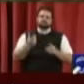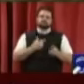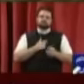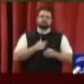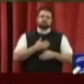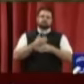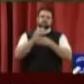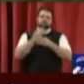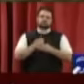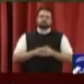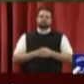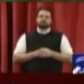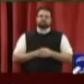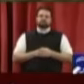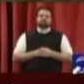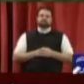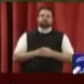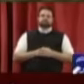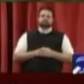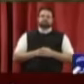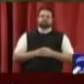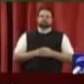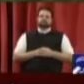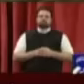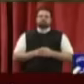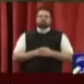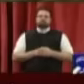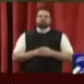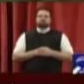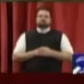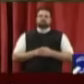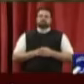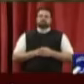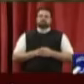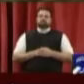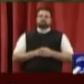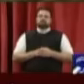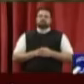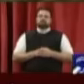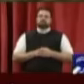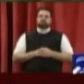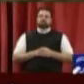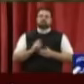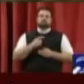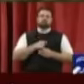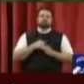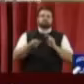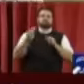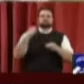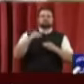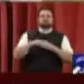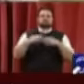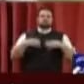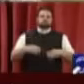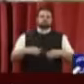-ai făcut cândva și nu îl mai poți întoarce în fizic. Dar el e în plan în planul universului să poată. Cuantic!